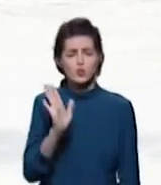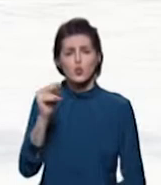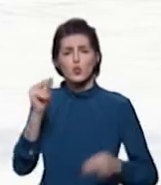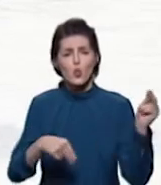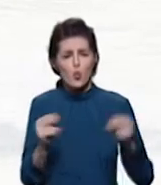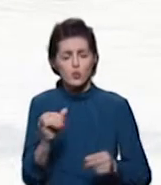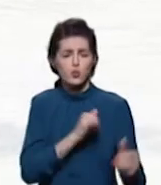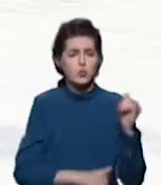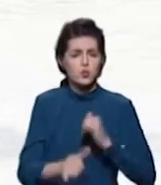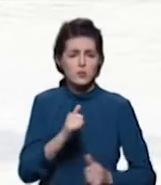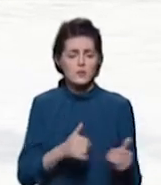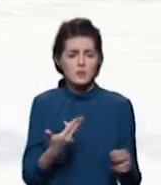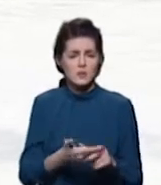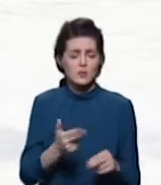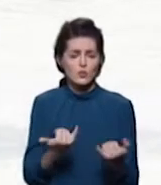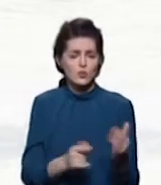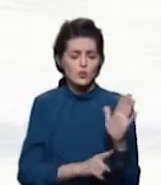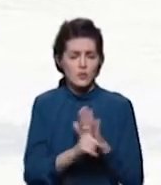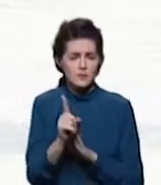11. Ну от зараз він.